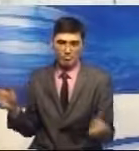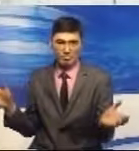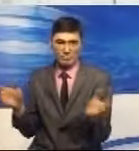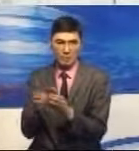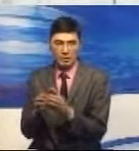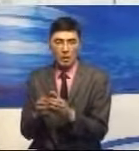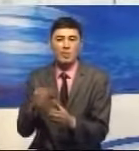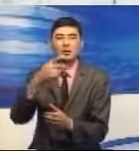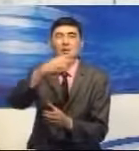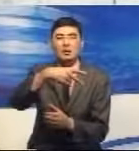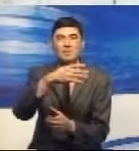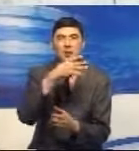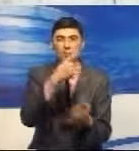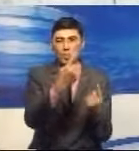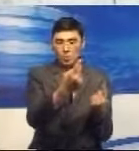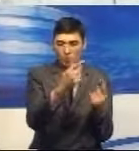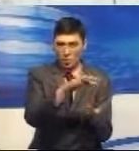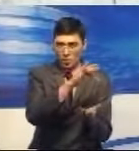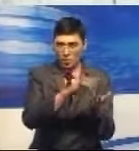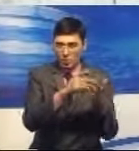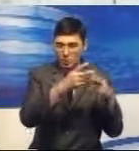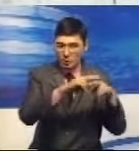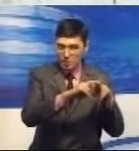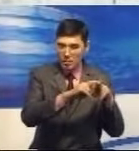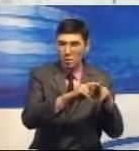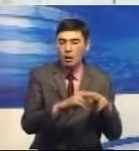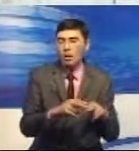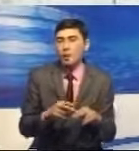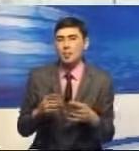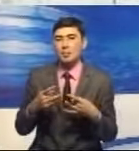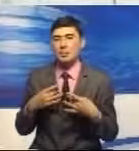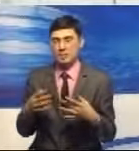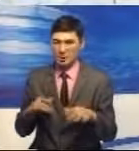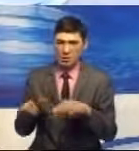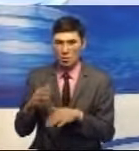осы 20 жылдыққа орай деген сыйлықтары, мерекелері, шаралары өте